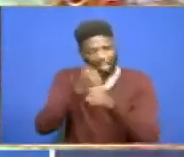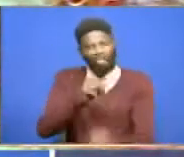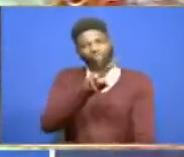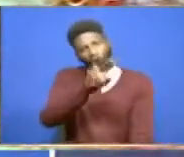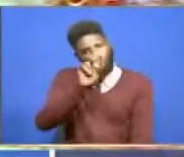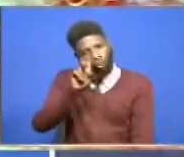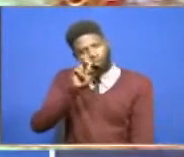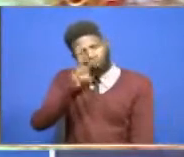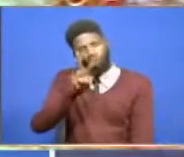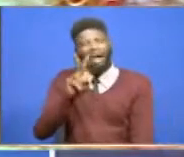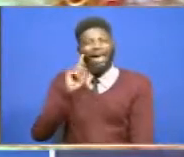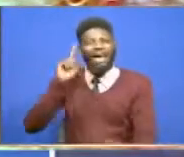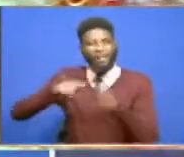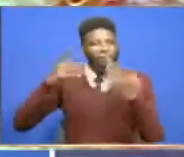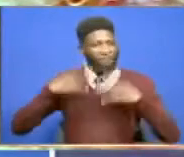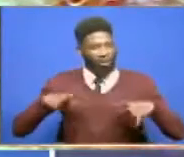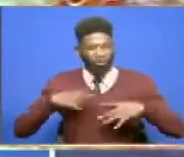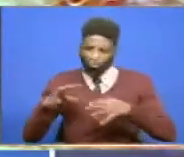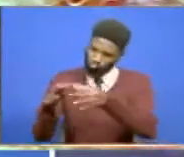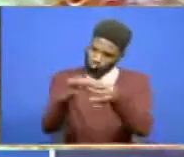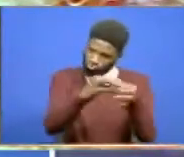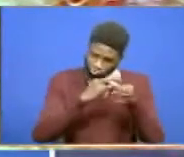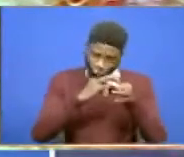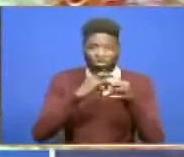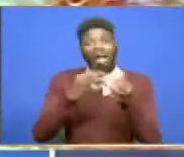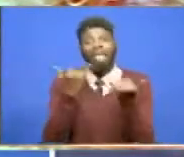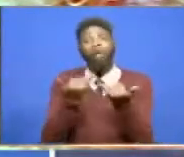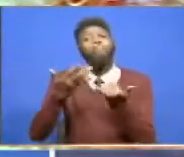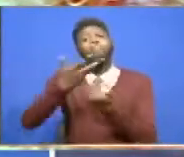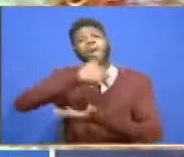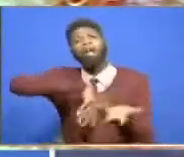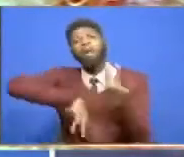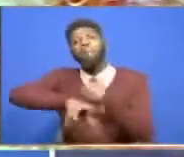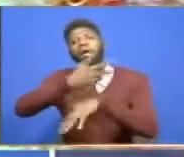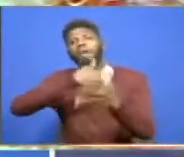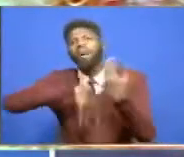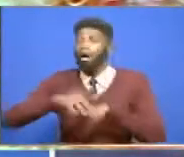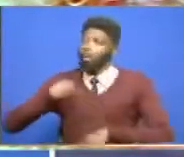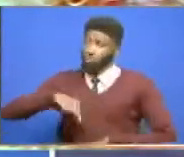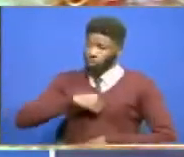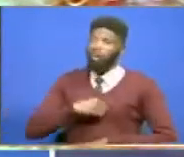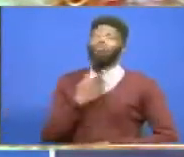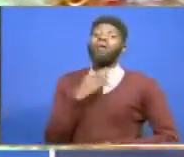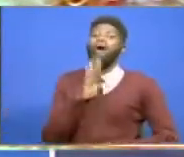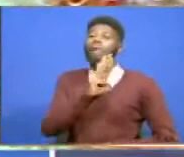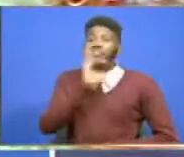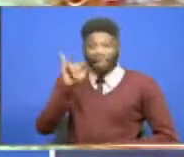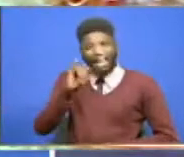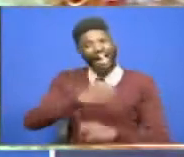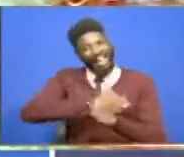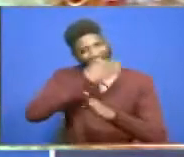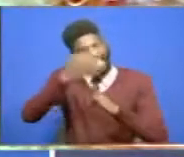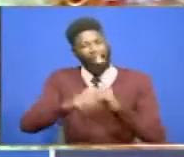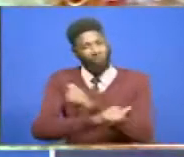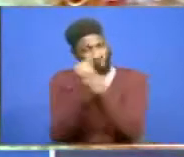kurete pamoja ikorogeke hapa. Tunaomba hii BBI imalize vizuri by having